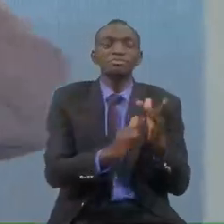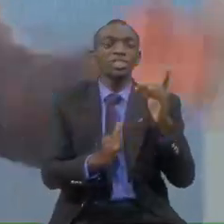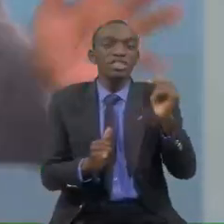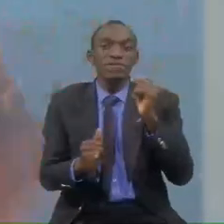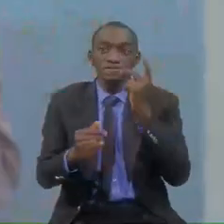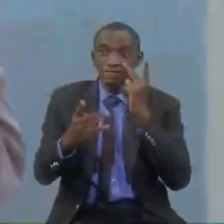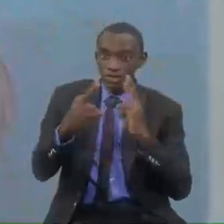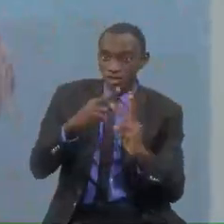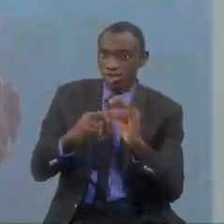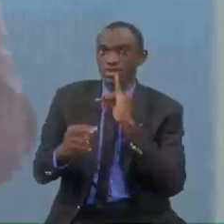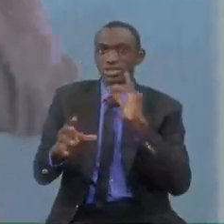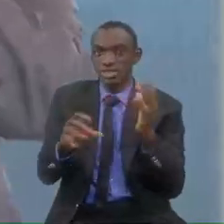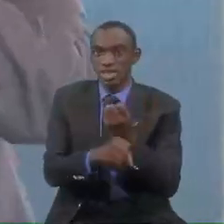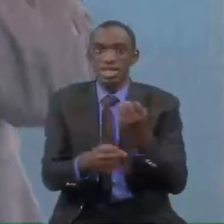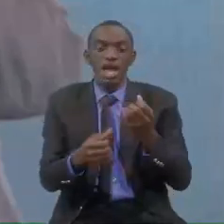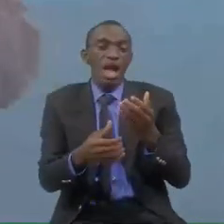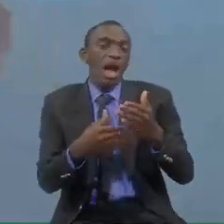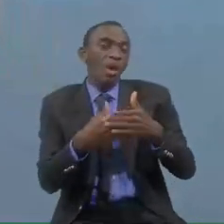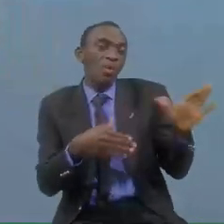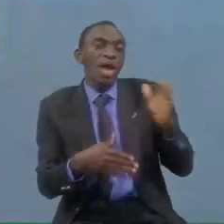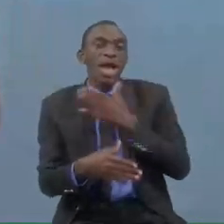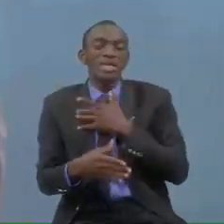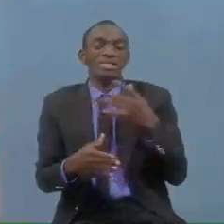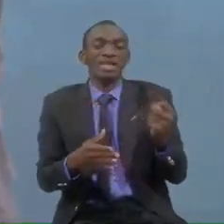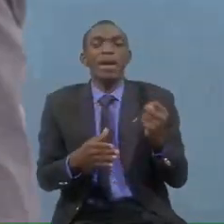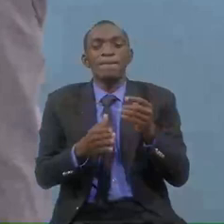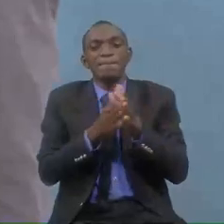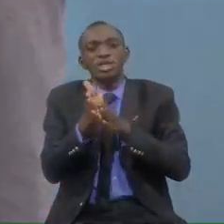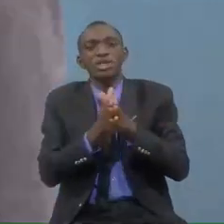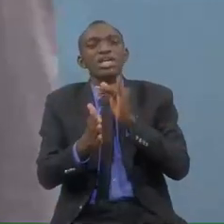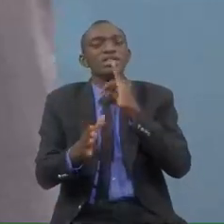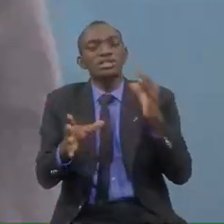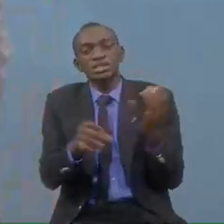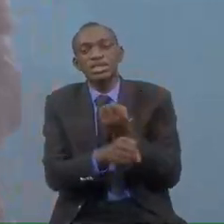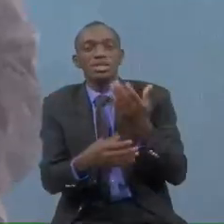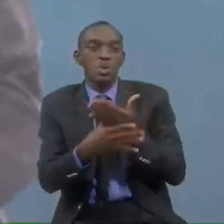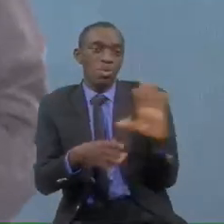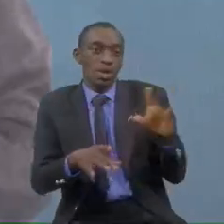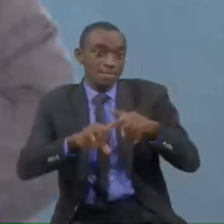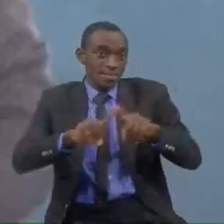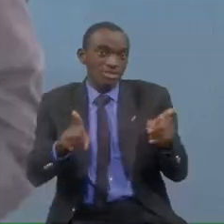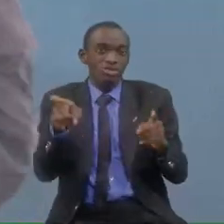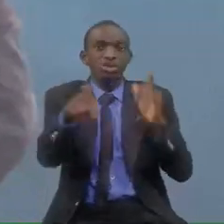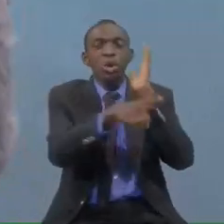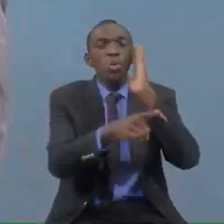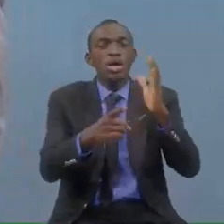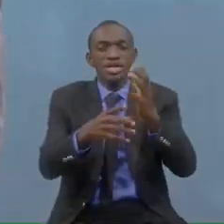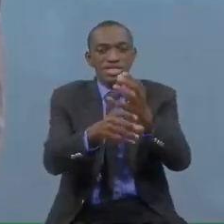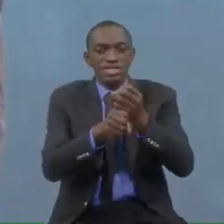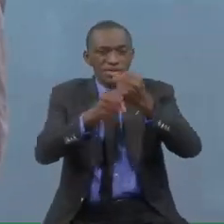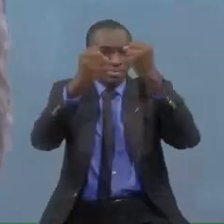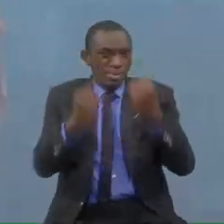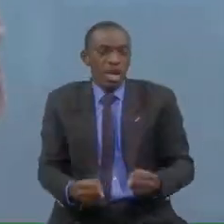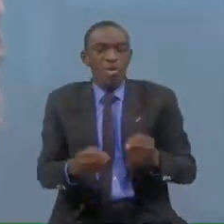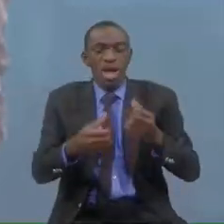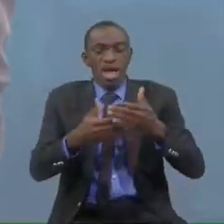vision s'évapore, la passion est ôtée. Mais vous recevrez une puissance, le Saint-Esprit